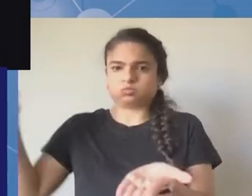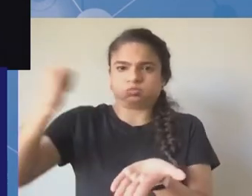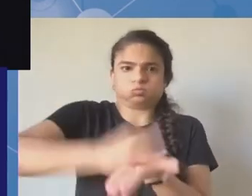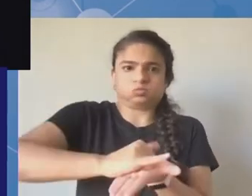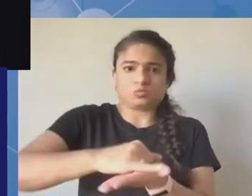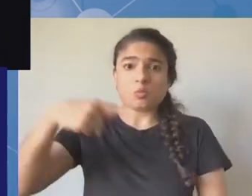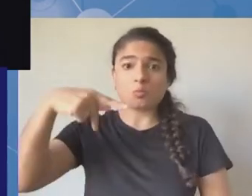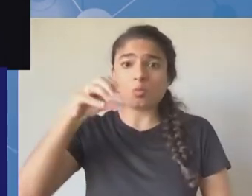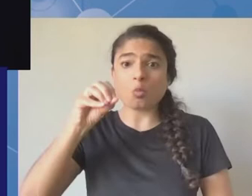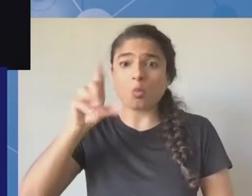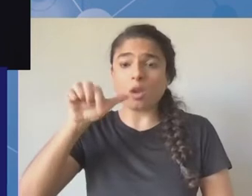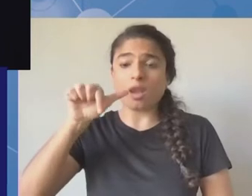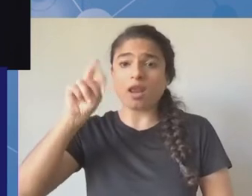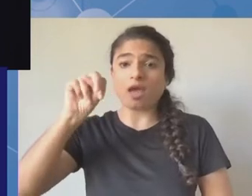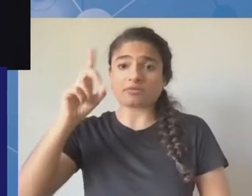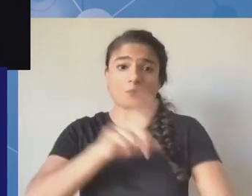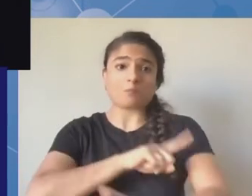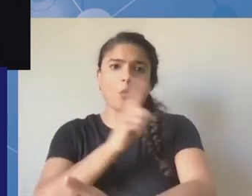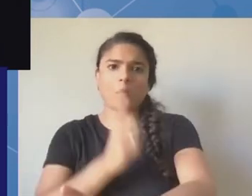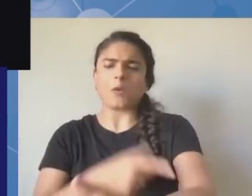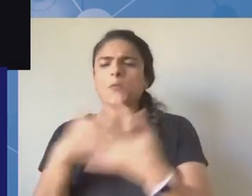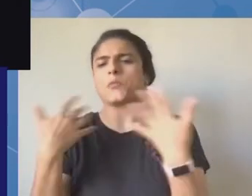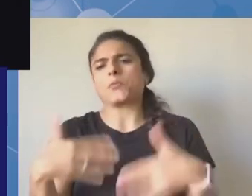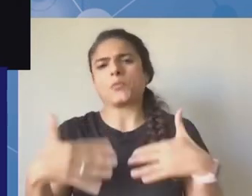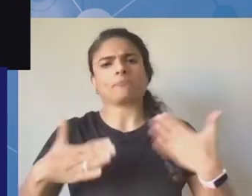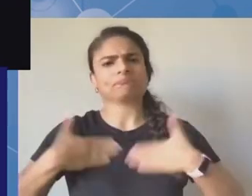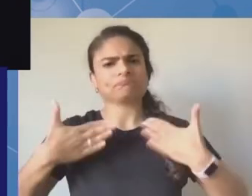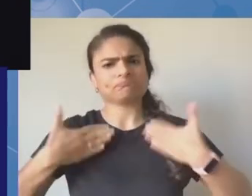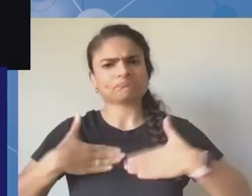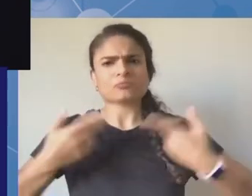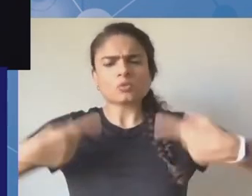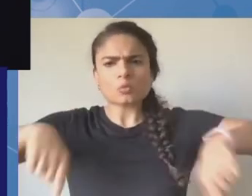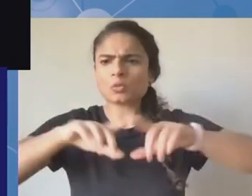المنظمين من بولندا على إتاحة الفرصة لنا